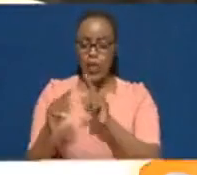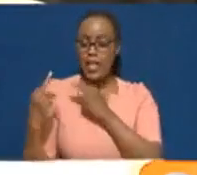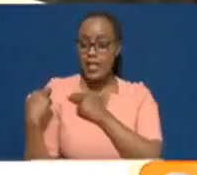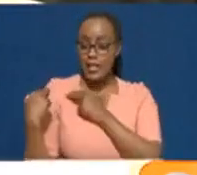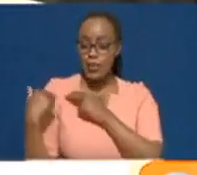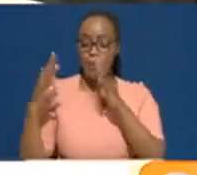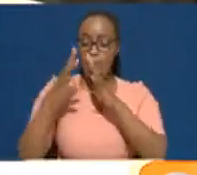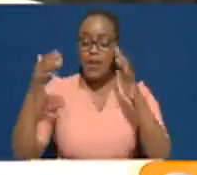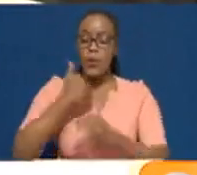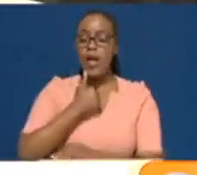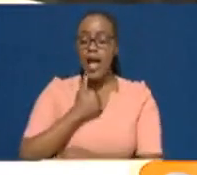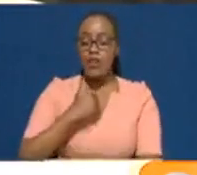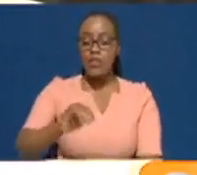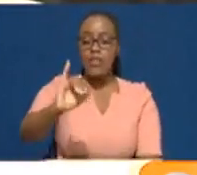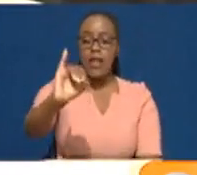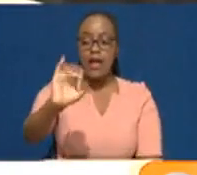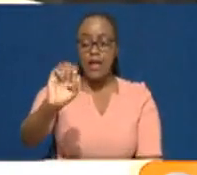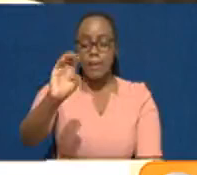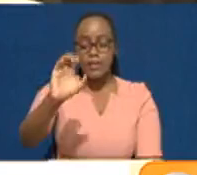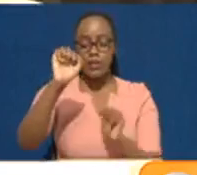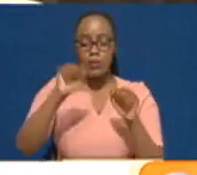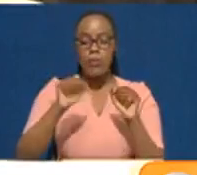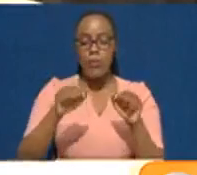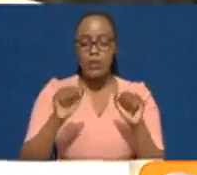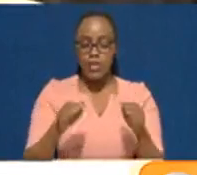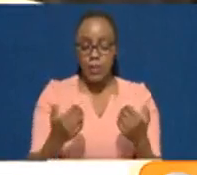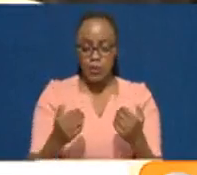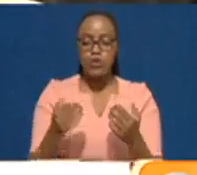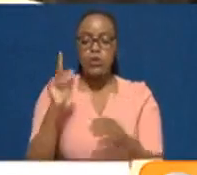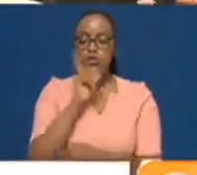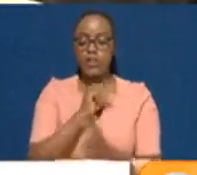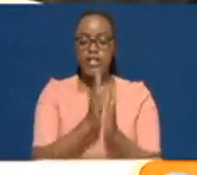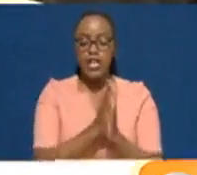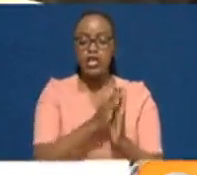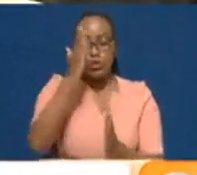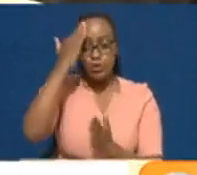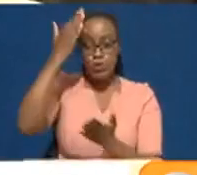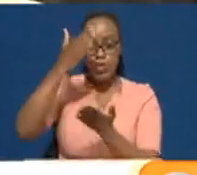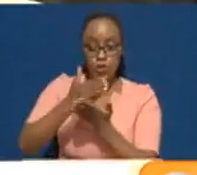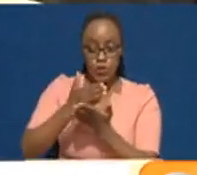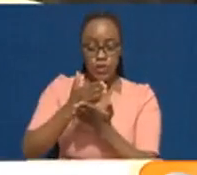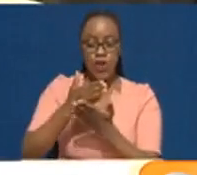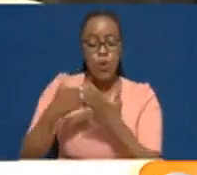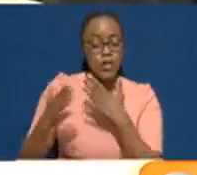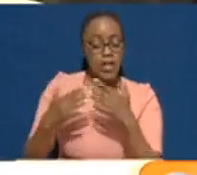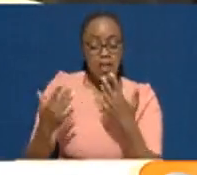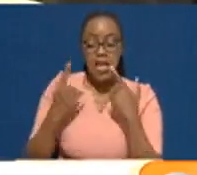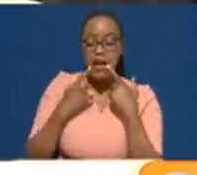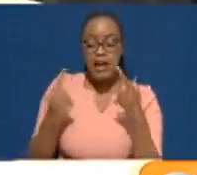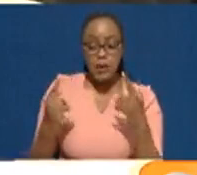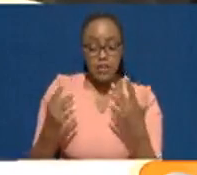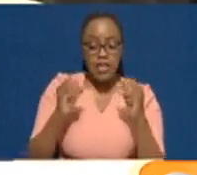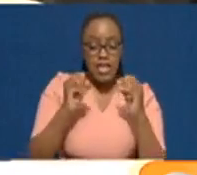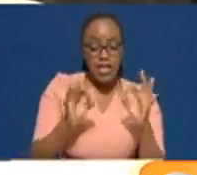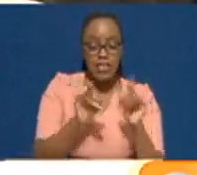kubwa ambalo liko kwa IEBC liweze kukabilika na kujua ukweli walivyo utangaza